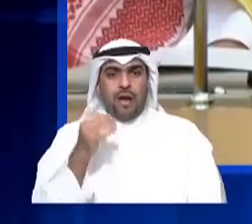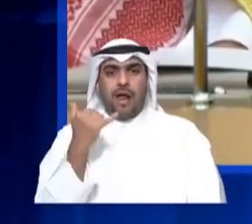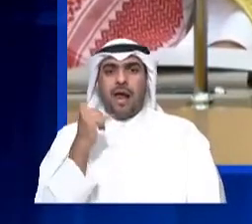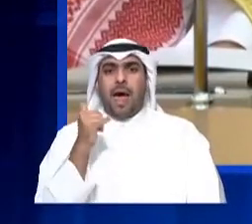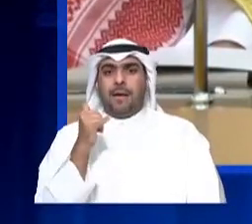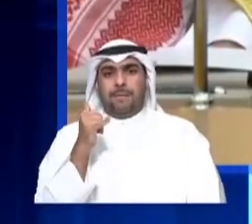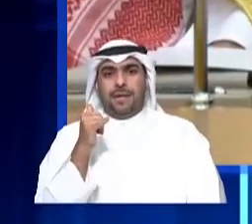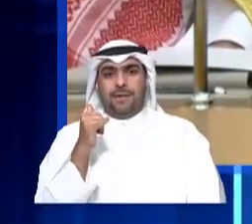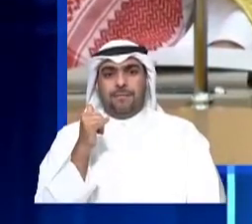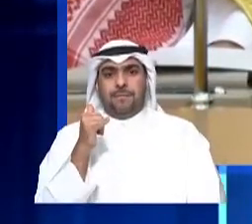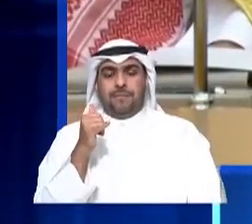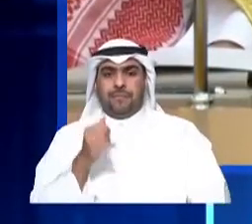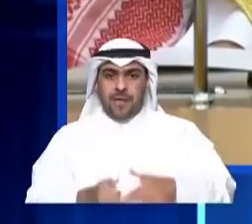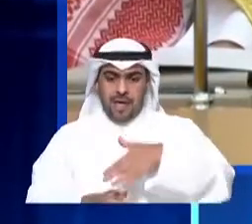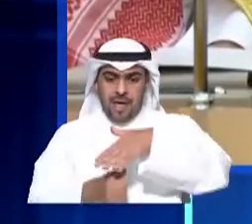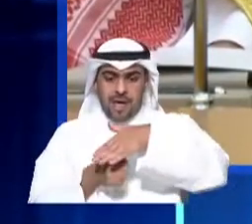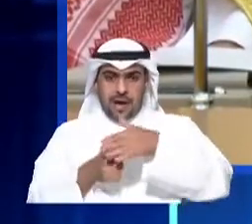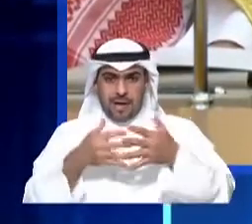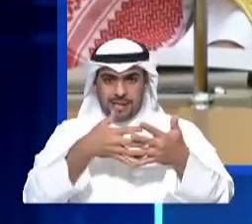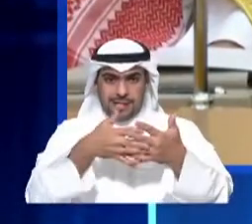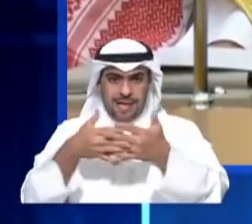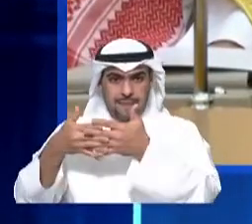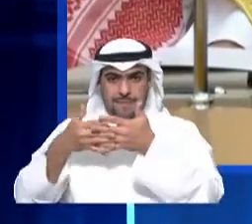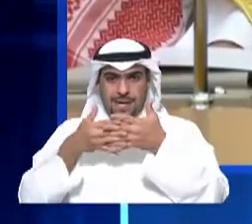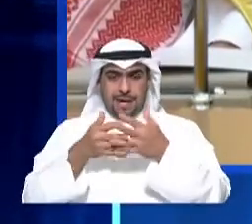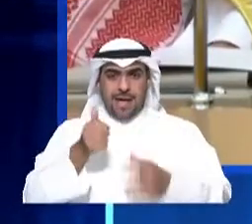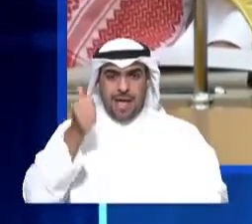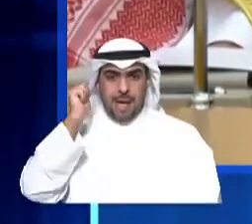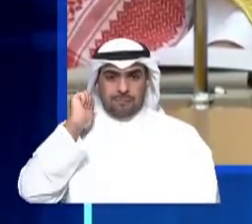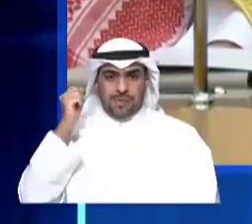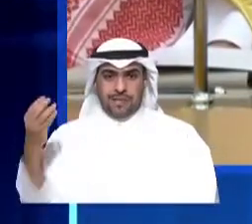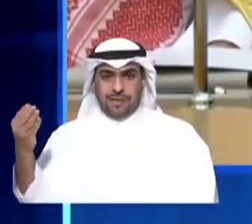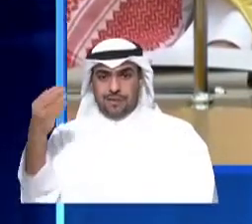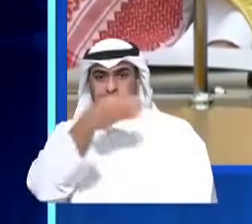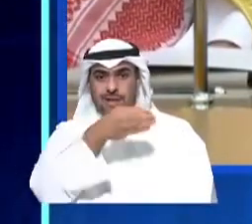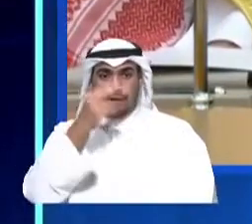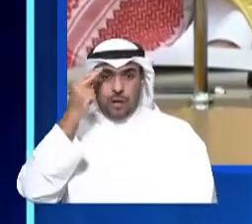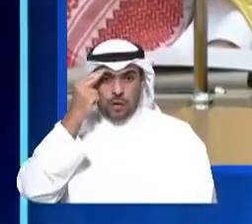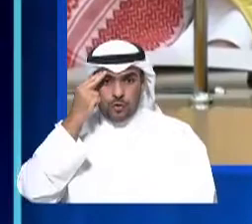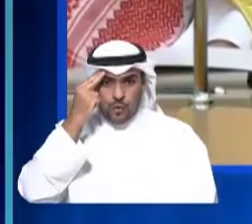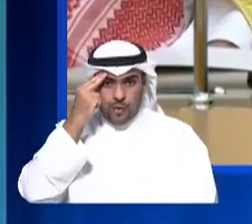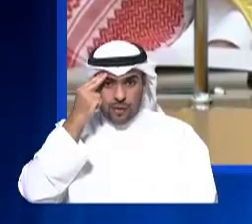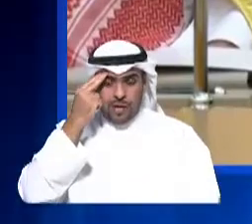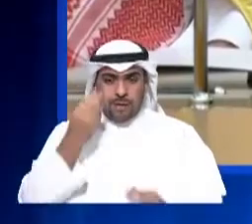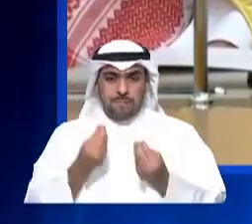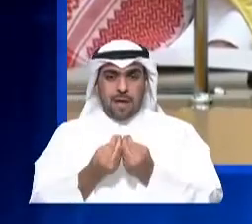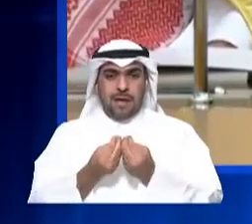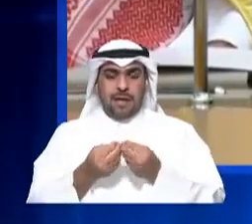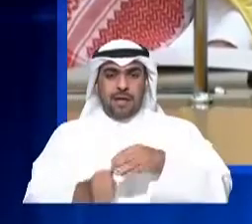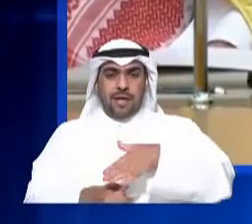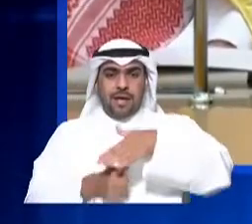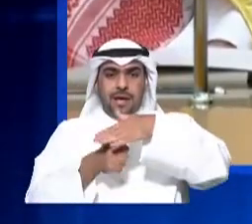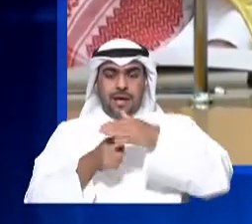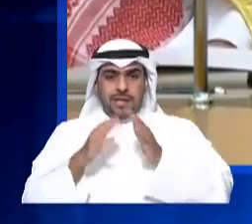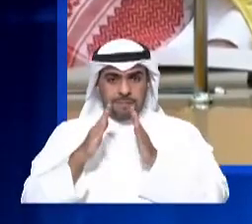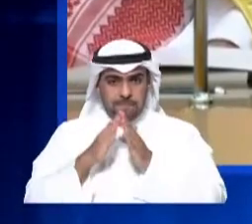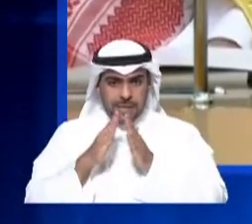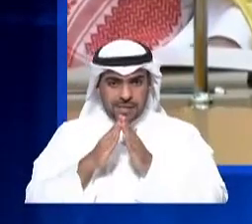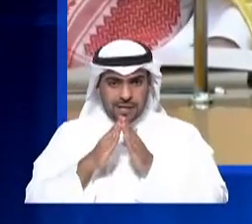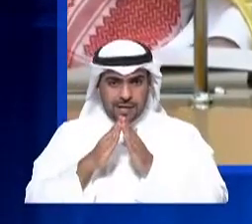كان له دور كبير، بالإضافة إلى البعد العربي في هذا الاجتماع ووجود الرئيس السيسي والرئيس